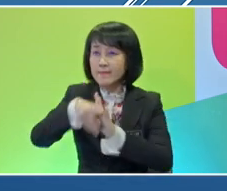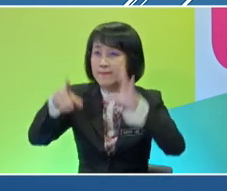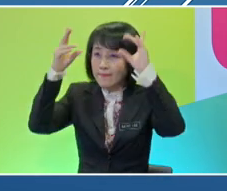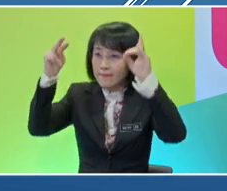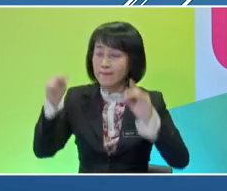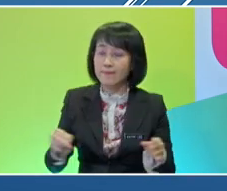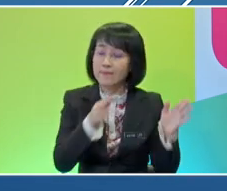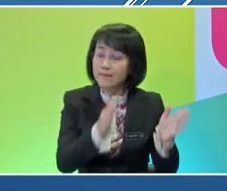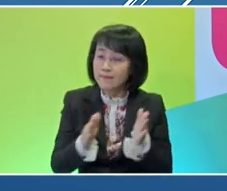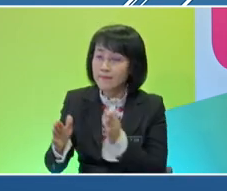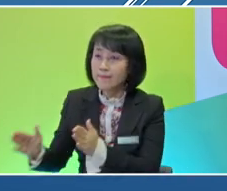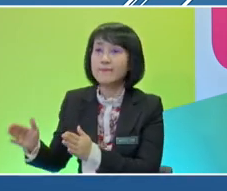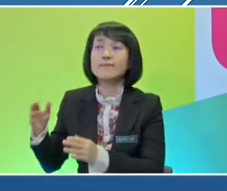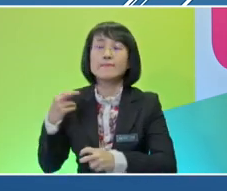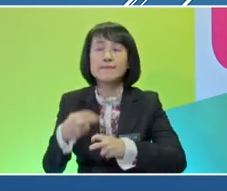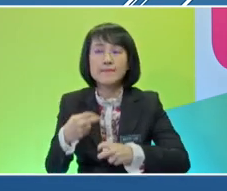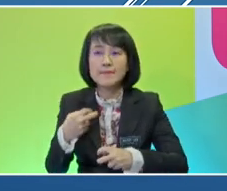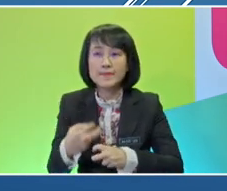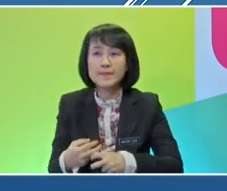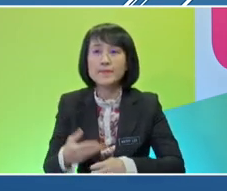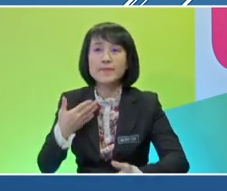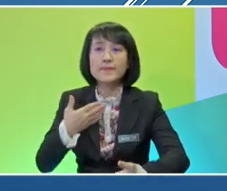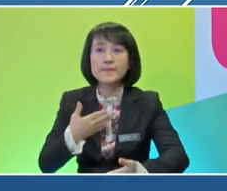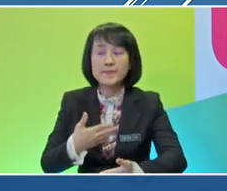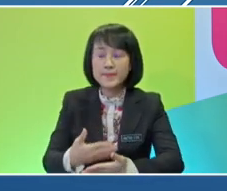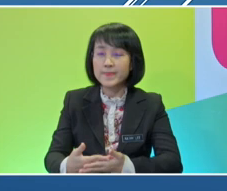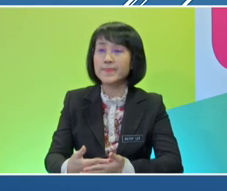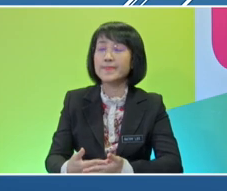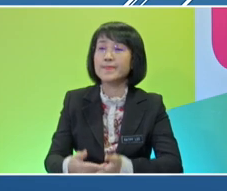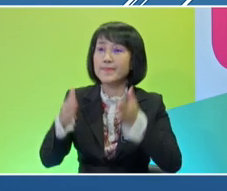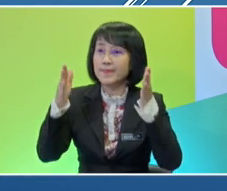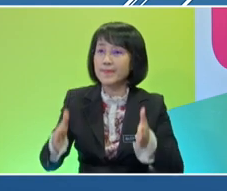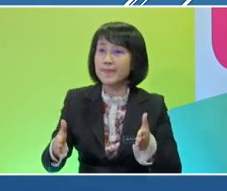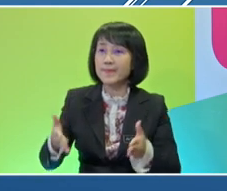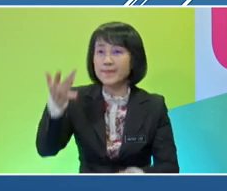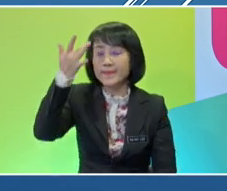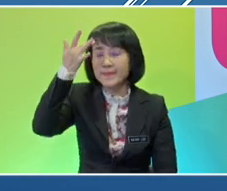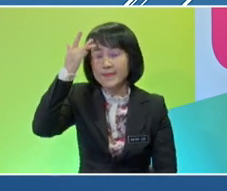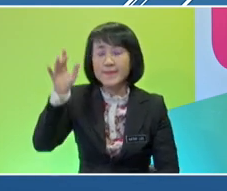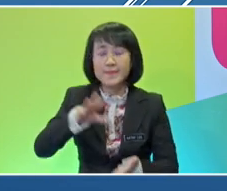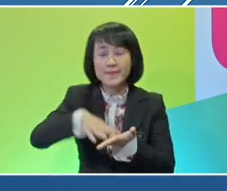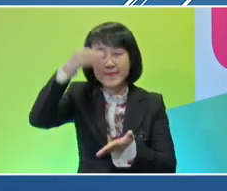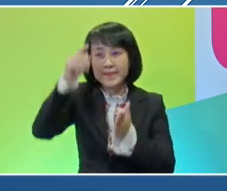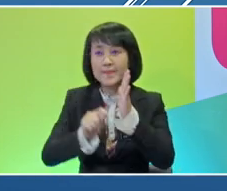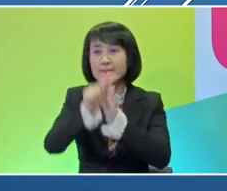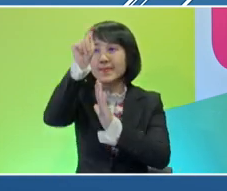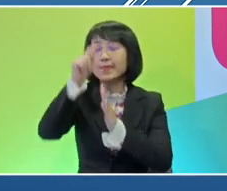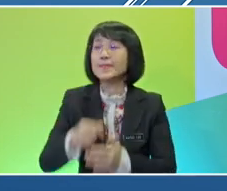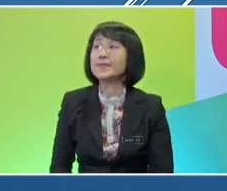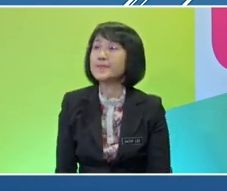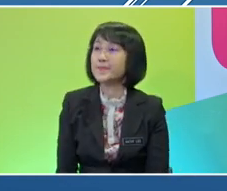pelajar dan sarjana yang bertanggung jawab seperti menjadi pentabin dalam kerajaan sistem ini bertahan di Cina